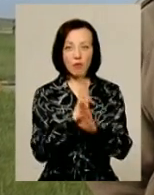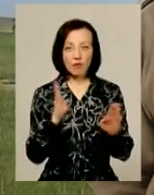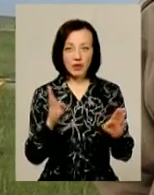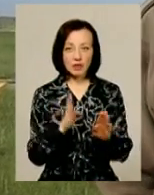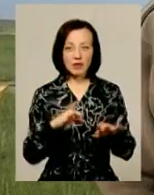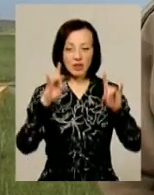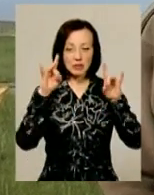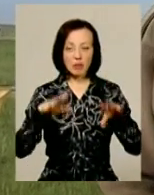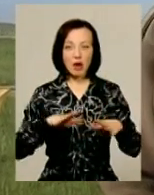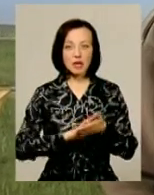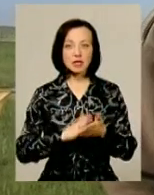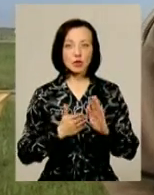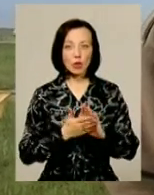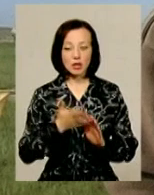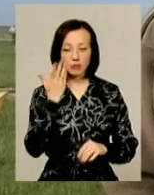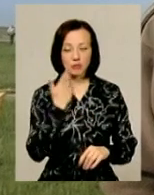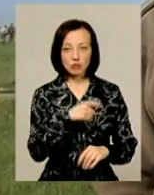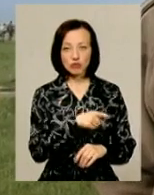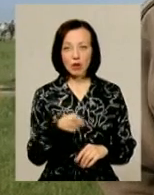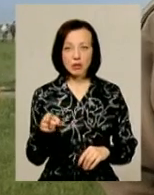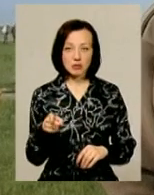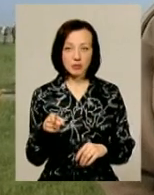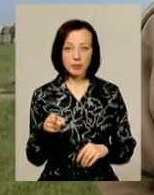в екстремальних ситуаціях під час